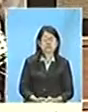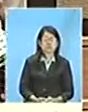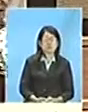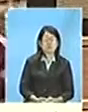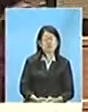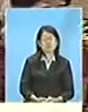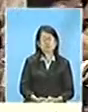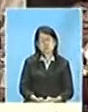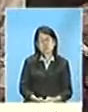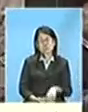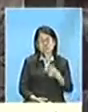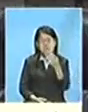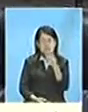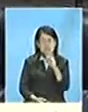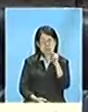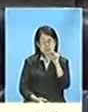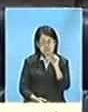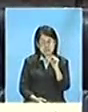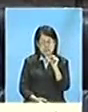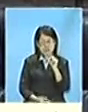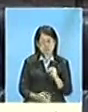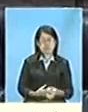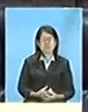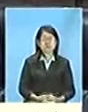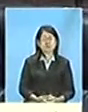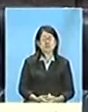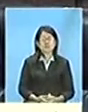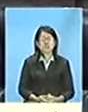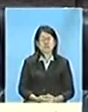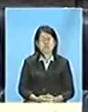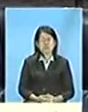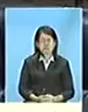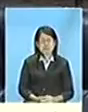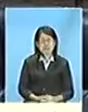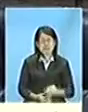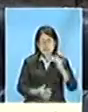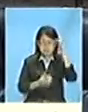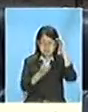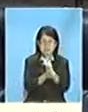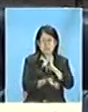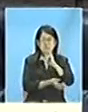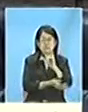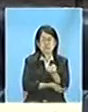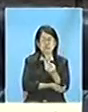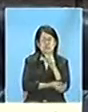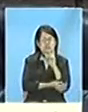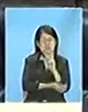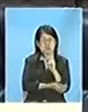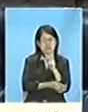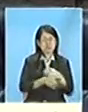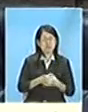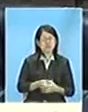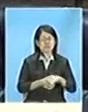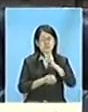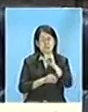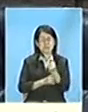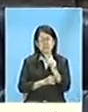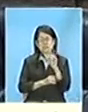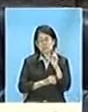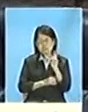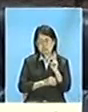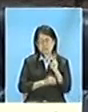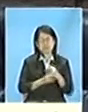นายคำนูนสิทธิสมานพลตำรวจเอกจงรักจุธานนท์นายจตุรงค์ธีระกน